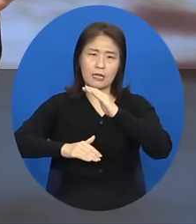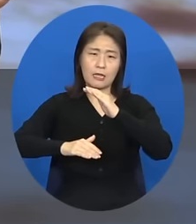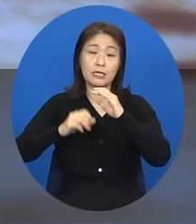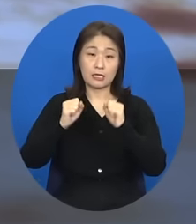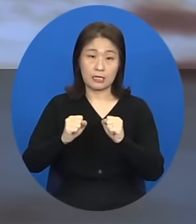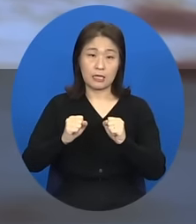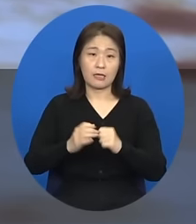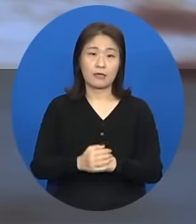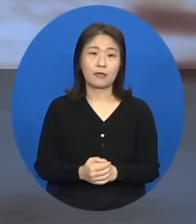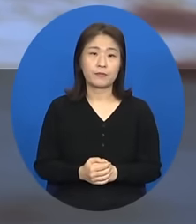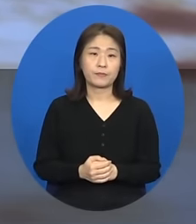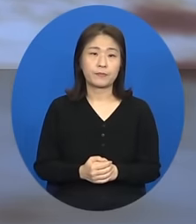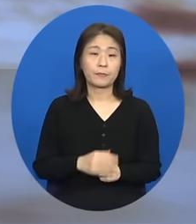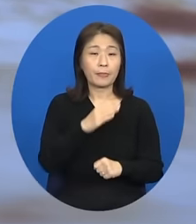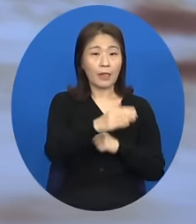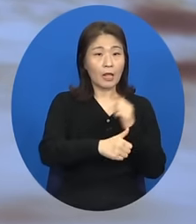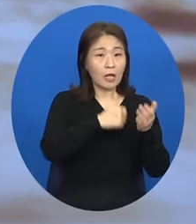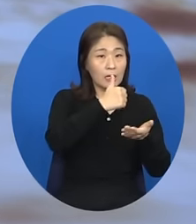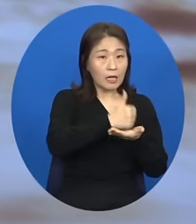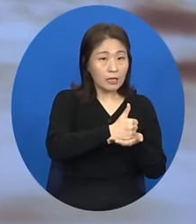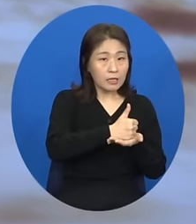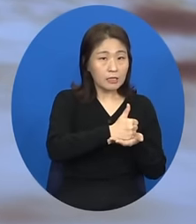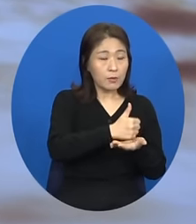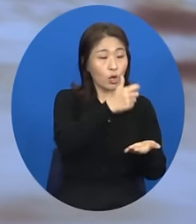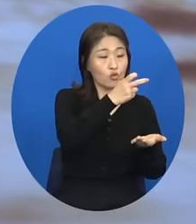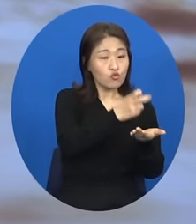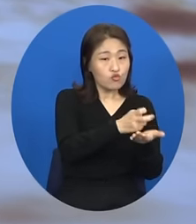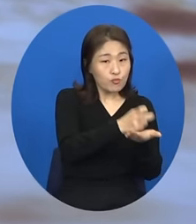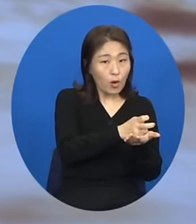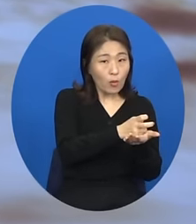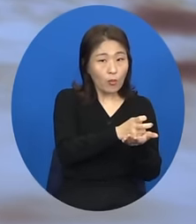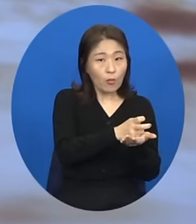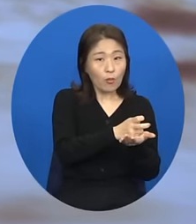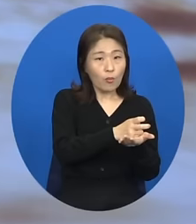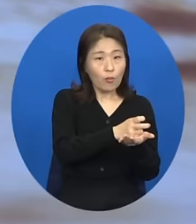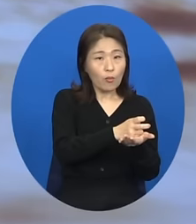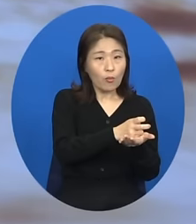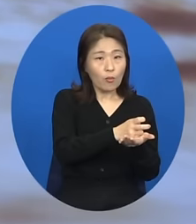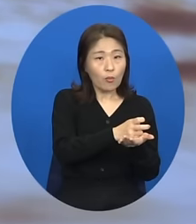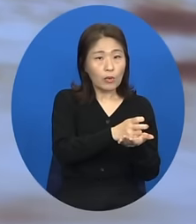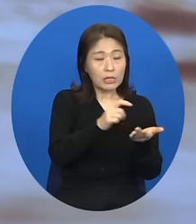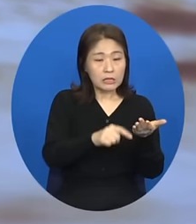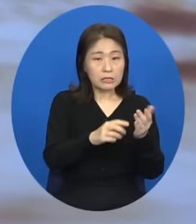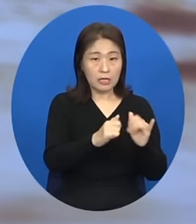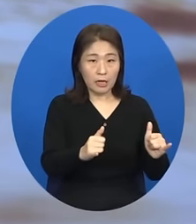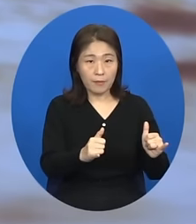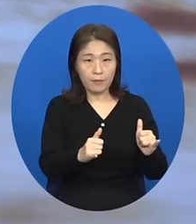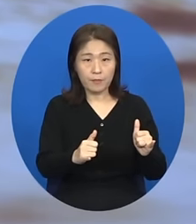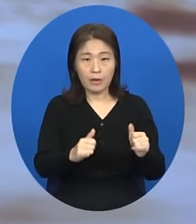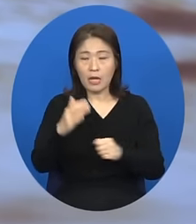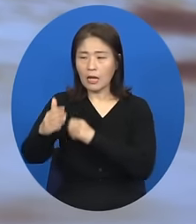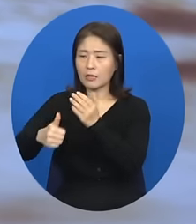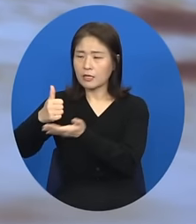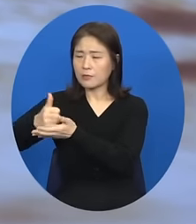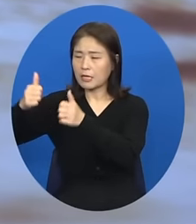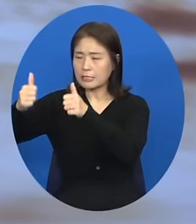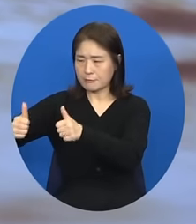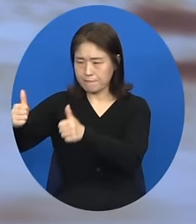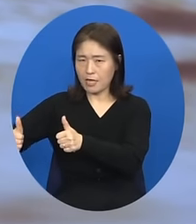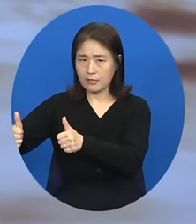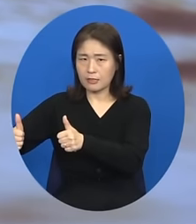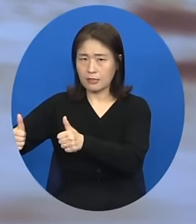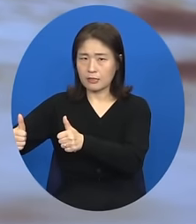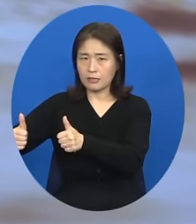자가 하나님의 심판 아래에 있다는 것이에요. 율법 아래에 있는 사람은 누구죠? 모든 사람들을